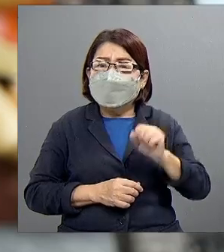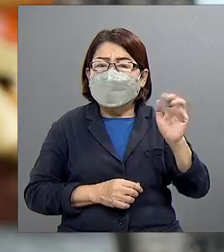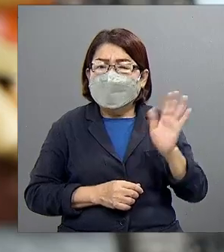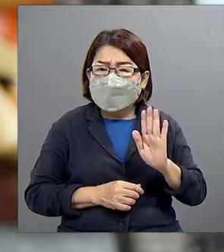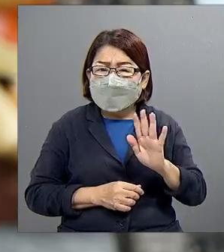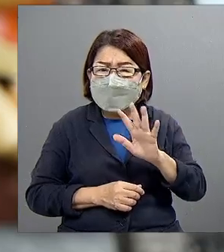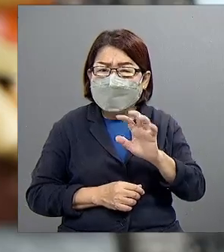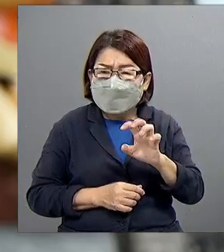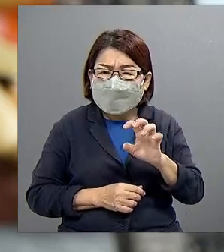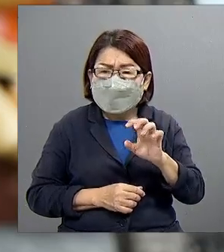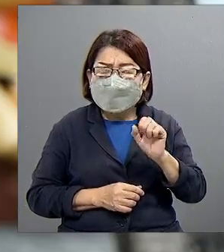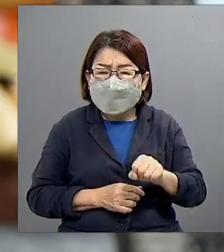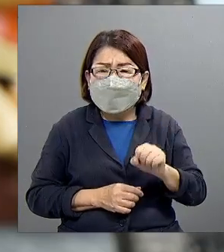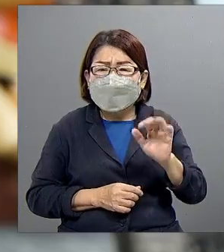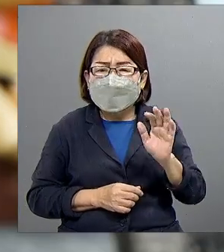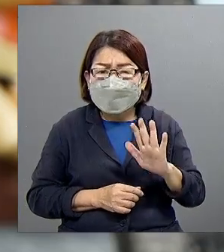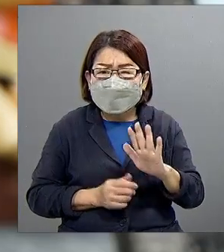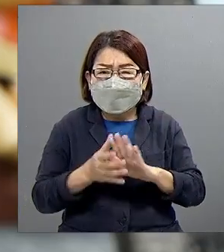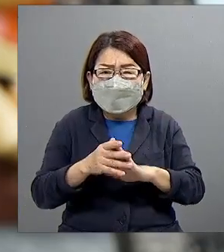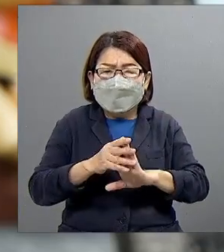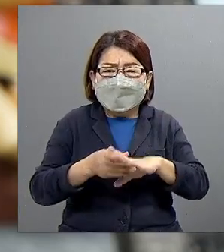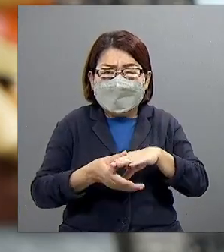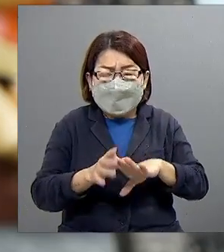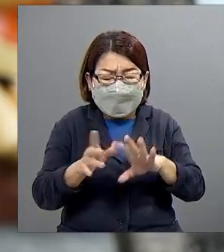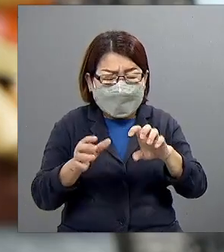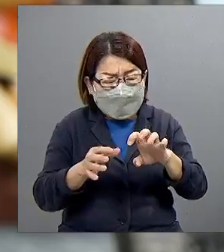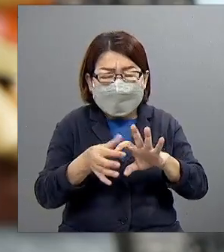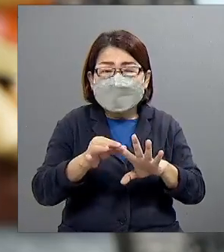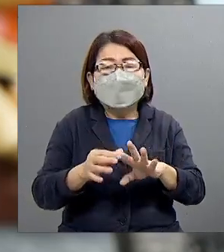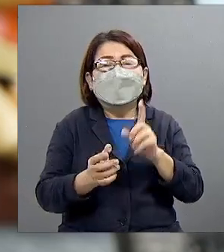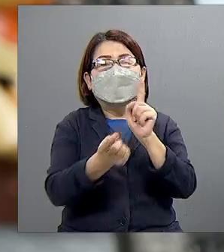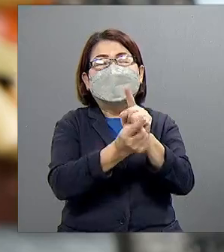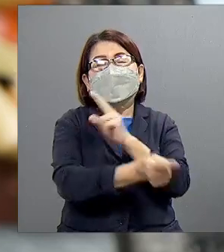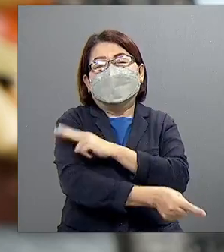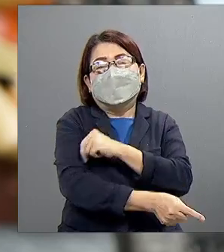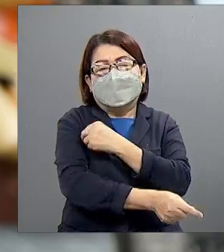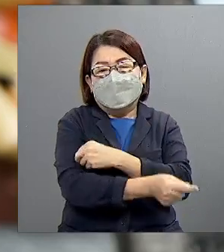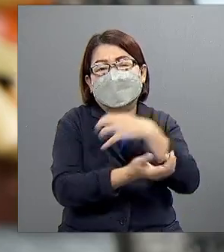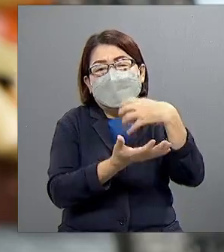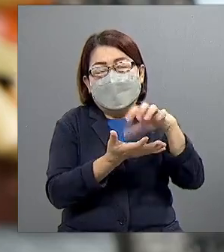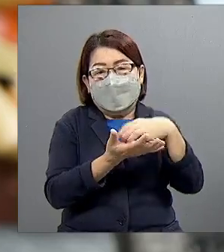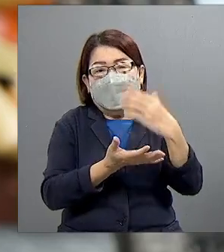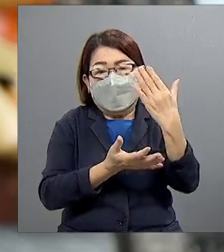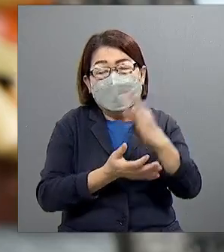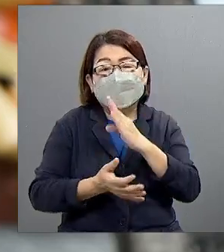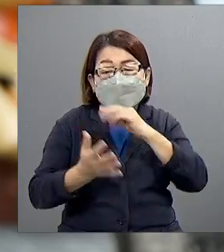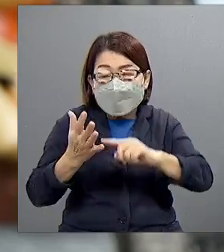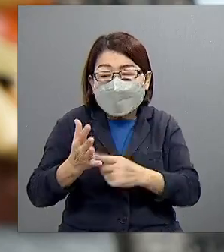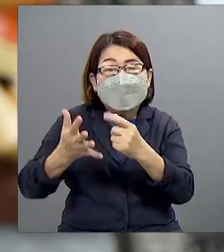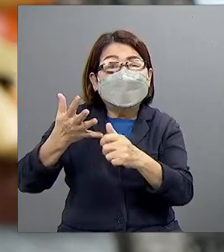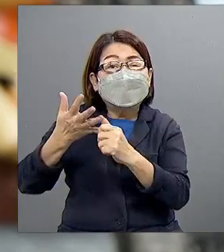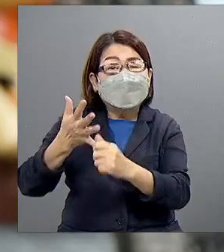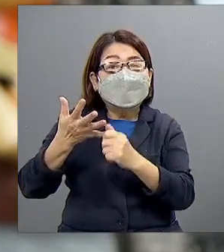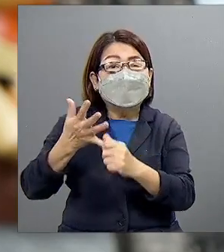เนี่ยก็แนะนำให้เข้ามาปรึกษาแพทย์ตั้งแต่เนิ่นๆค่ะเนื่องจากว่าการรักษาตั้งแต่ในระยะเริ่มแรกเนี่ยก็จะได้ผลการรักษา